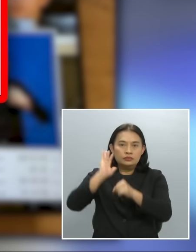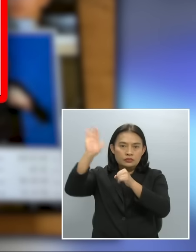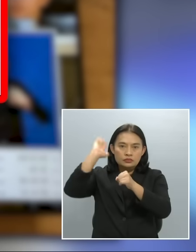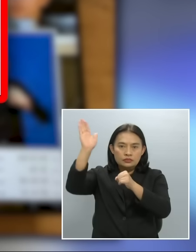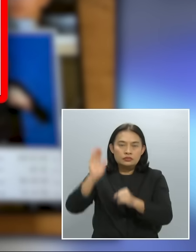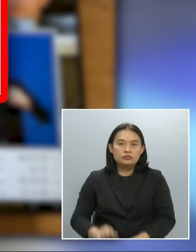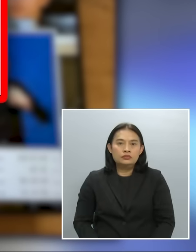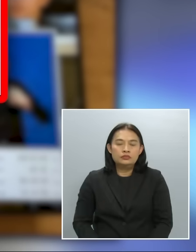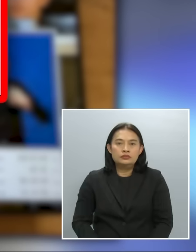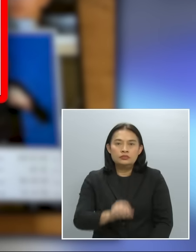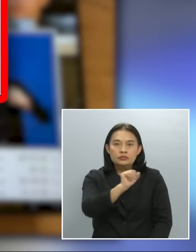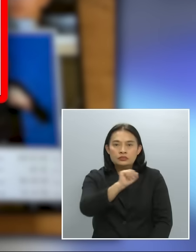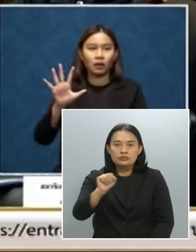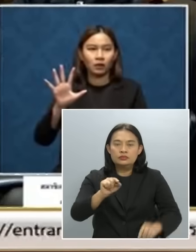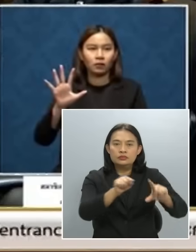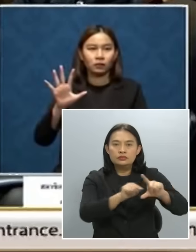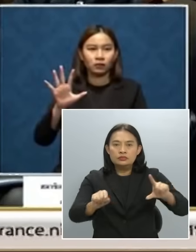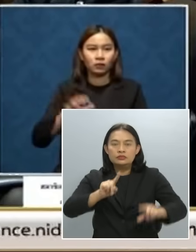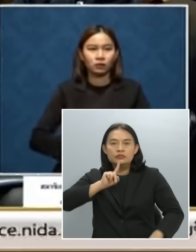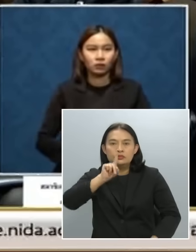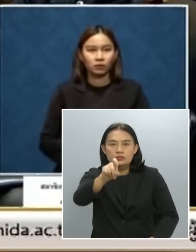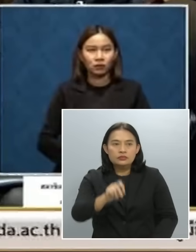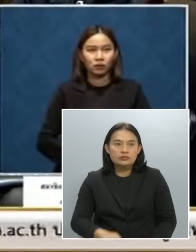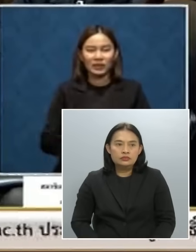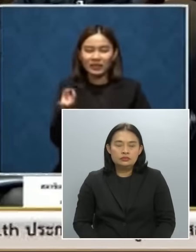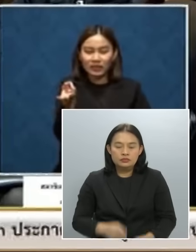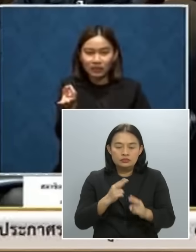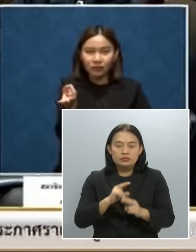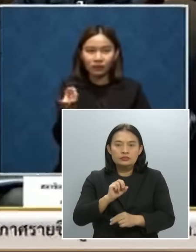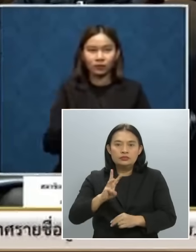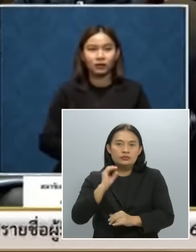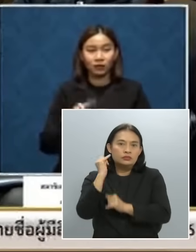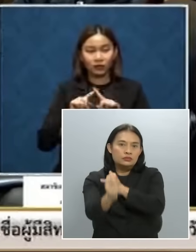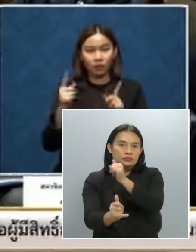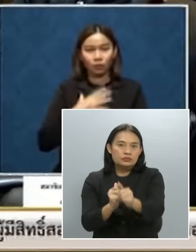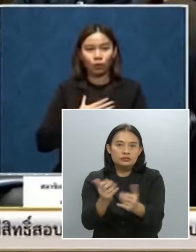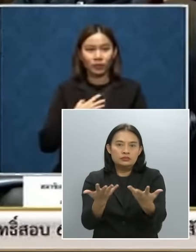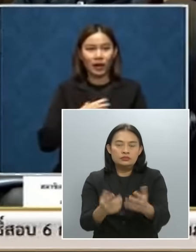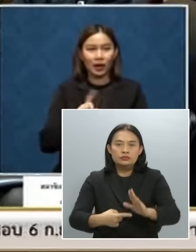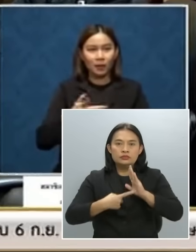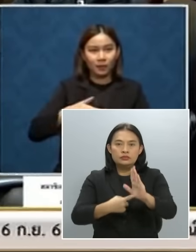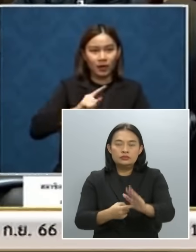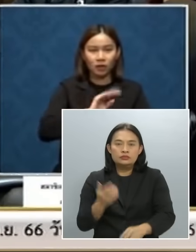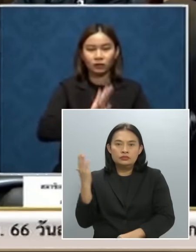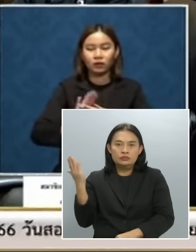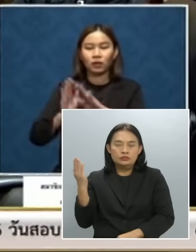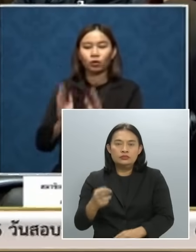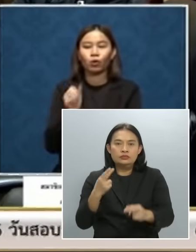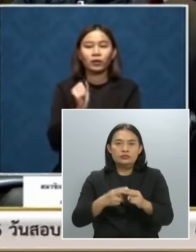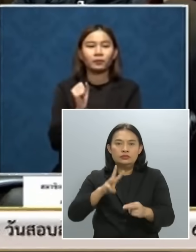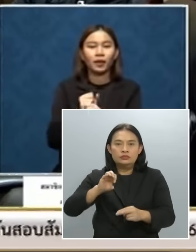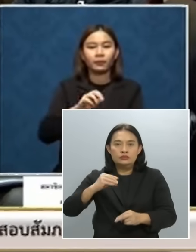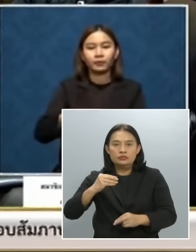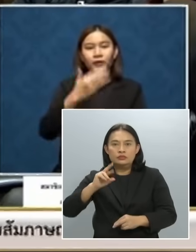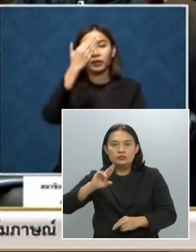ส.สพรรคก้าวไกลตั้งคำถามถึงการไม่มาร่วมลงชื่อของสวอย่างเช่นส.สวิโรจน์ลัคนาอดิศรส.ส